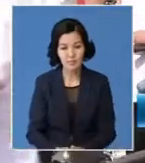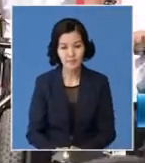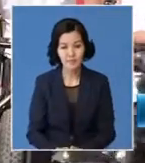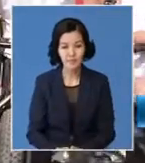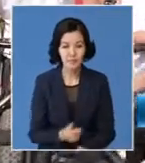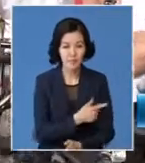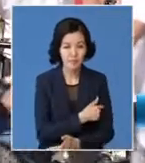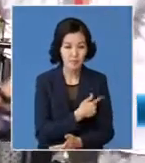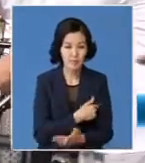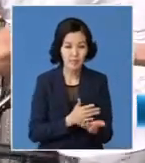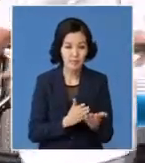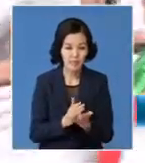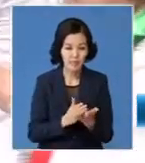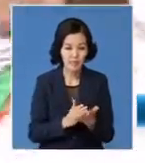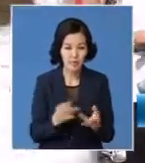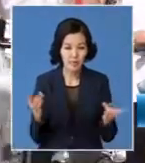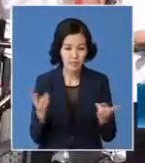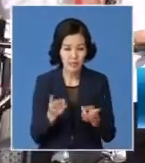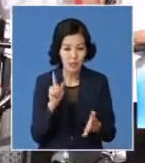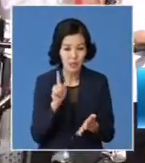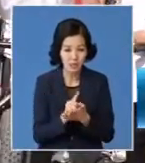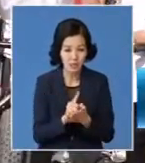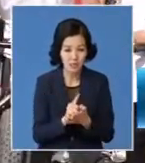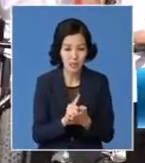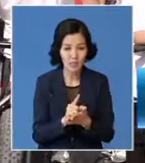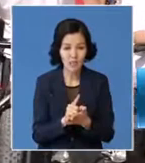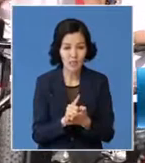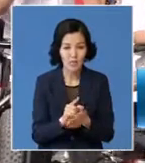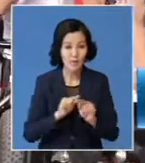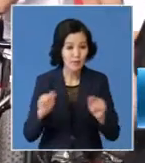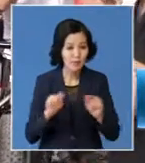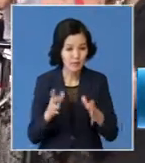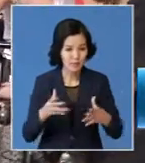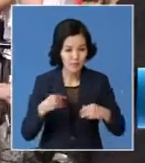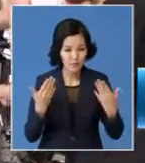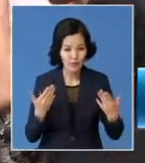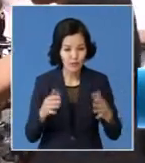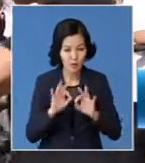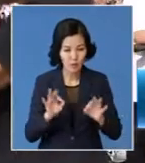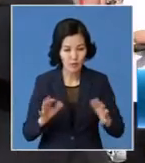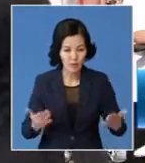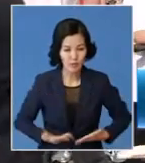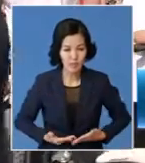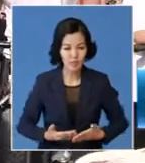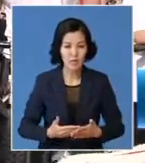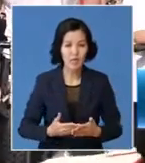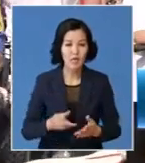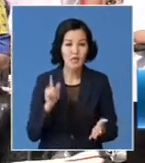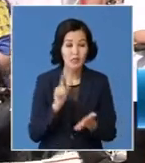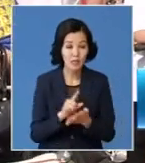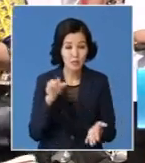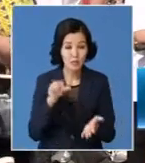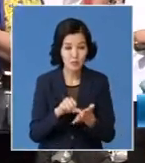Медицинские работники должны именно просвещать здоровый образ жизни, должны участвовать в